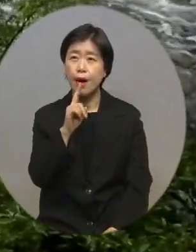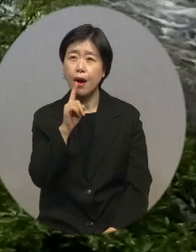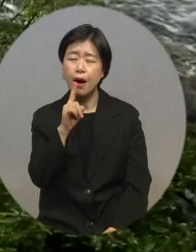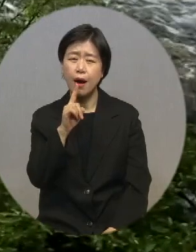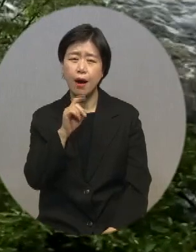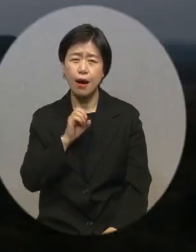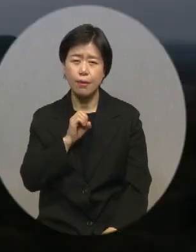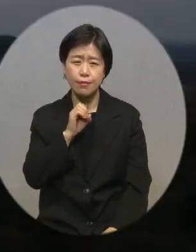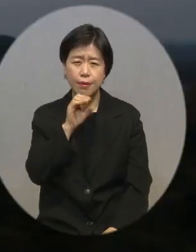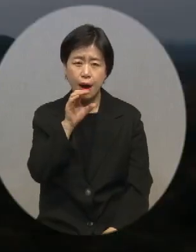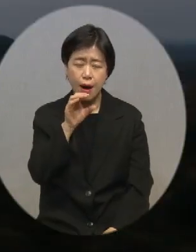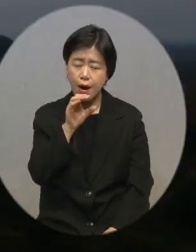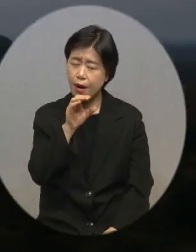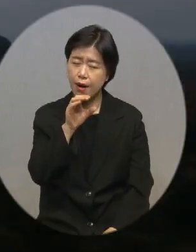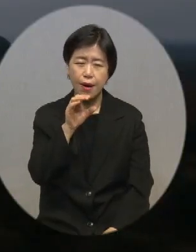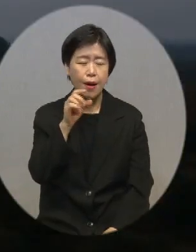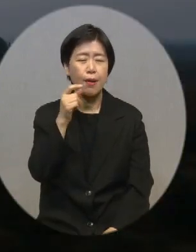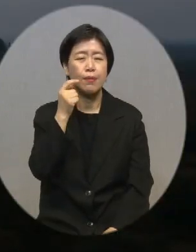말 한마디